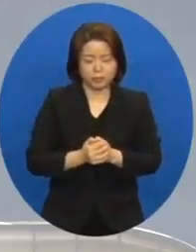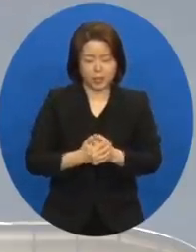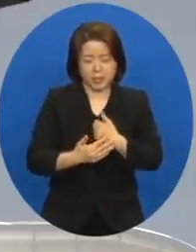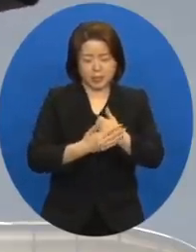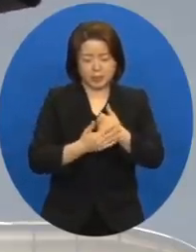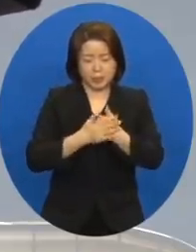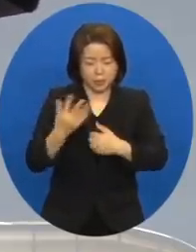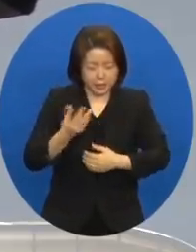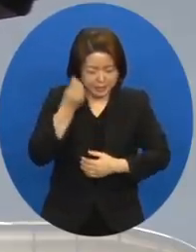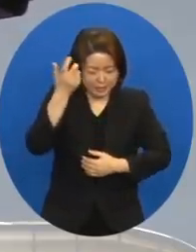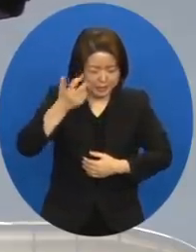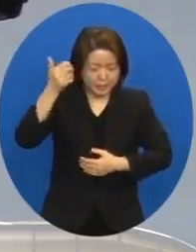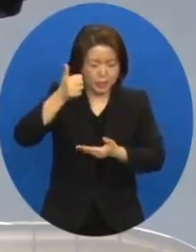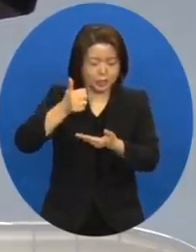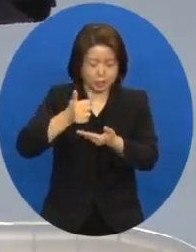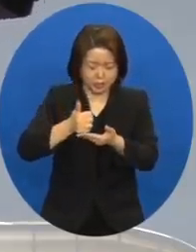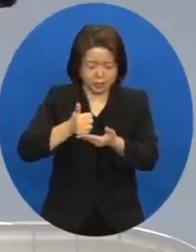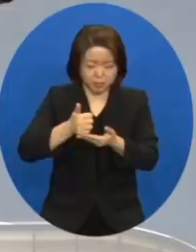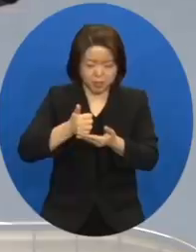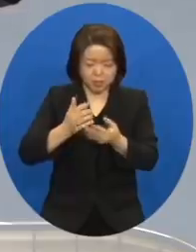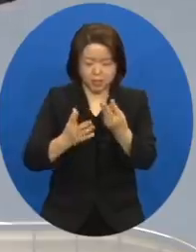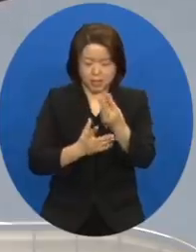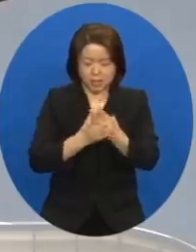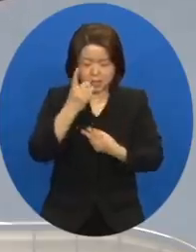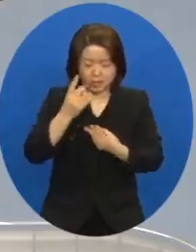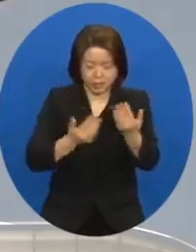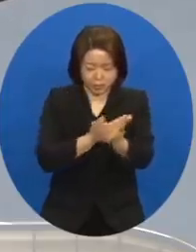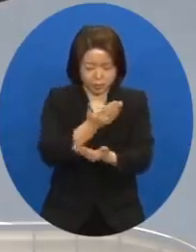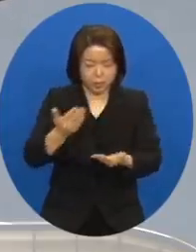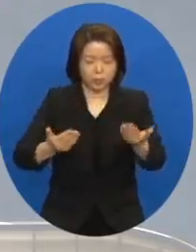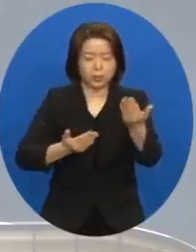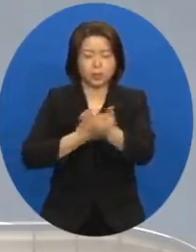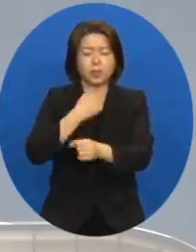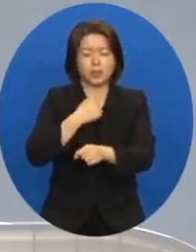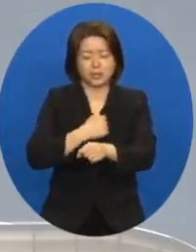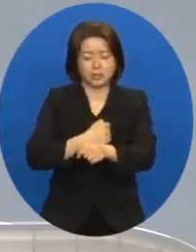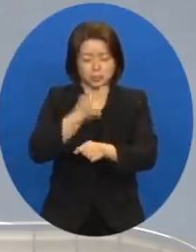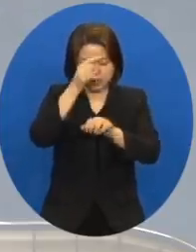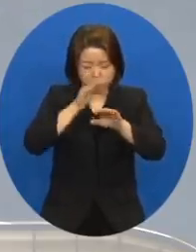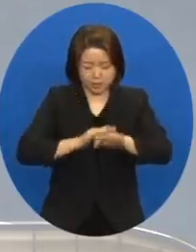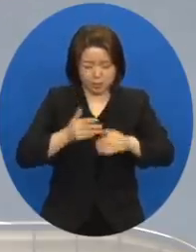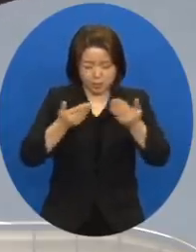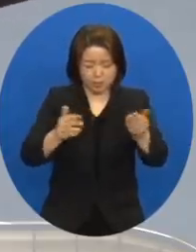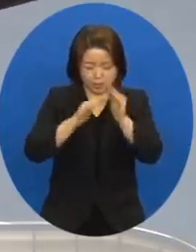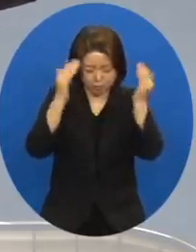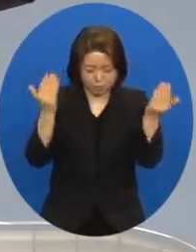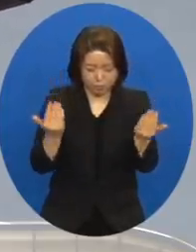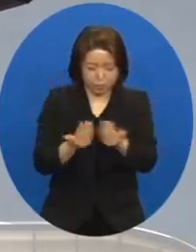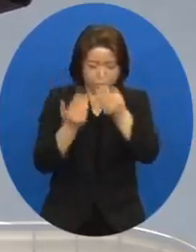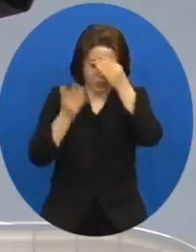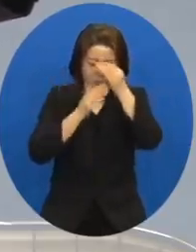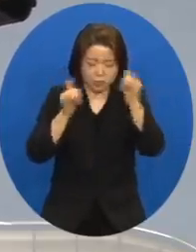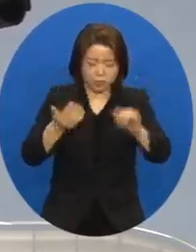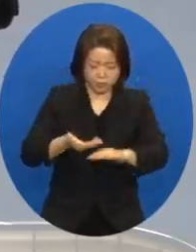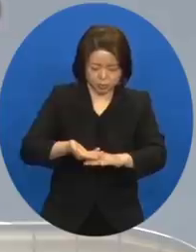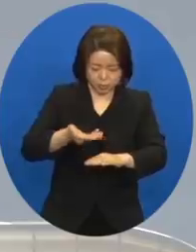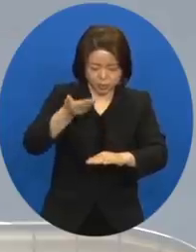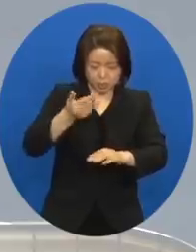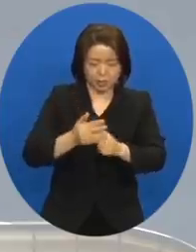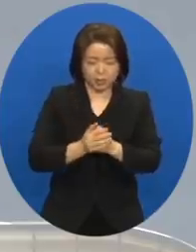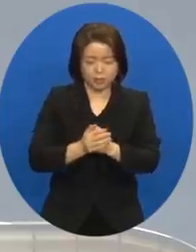성령님의 1 되도록 교통 하심이 예배하는 모든 성도들 위해